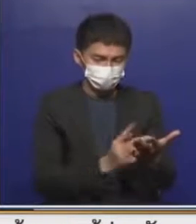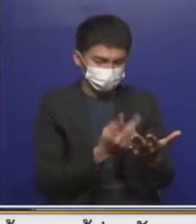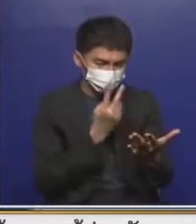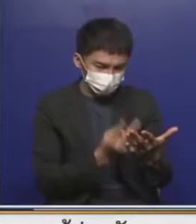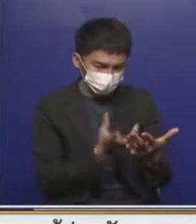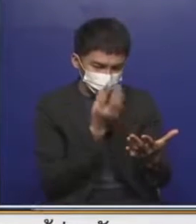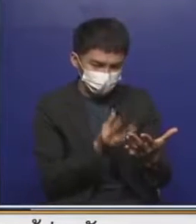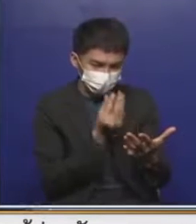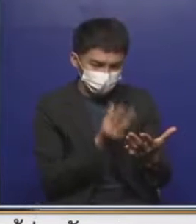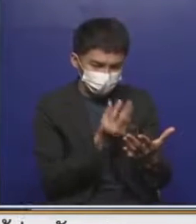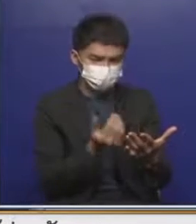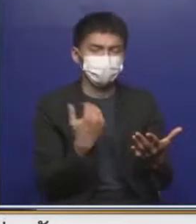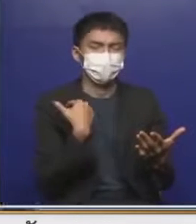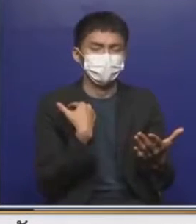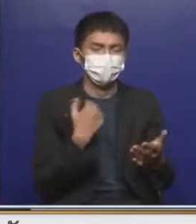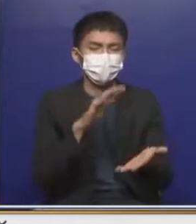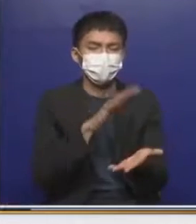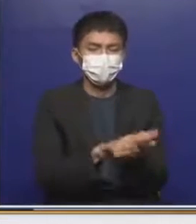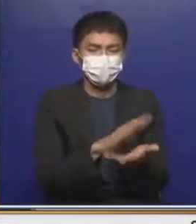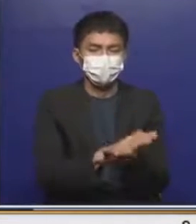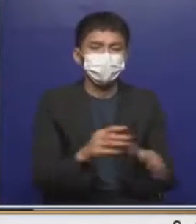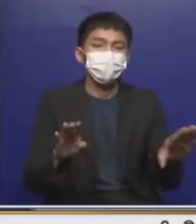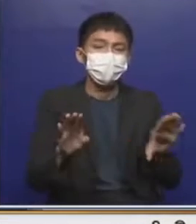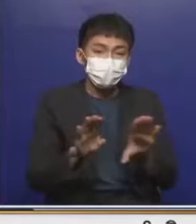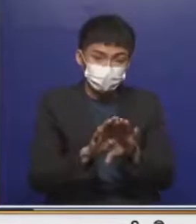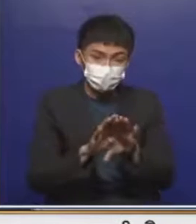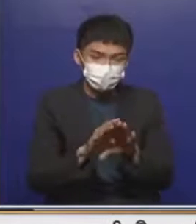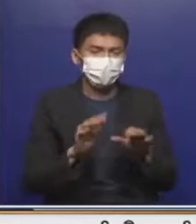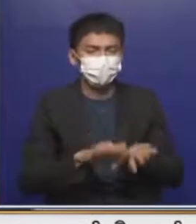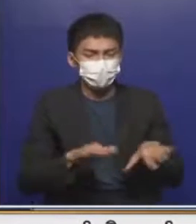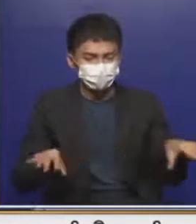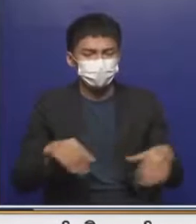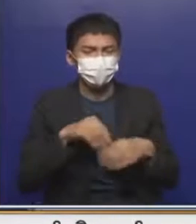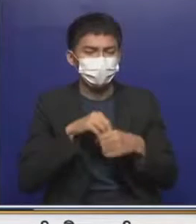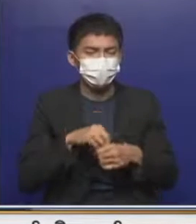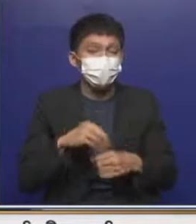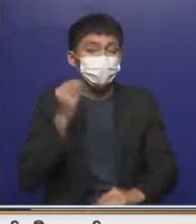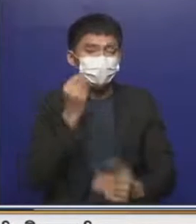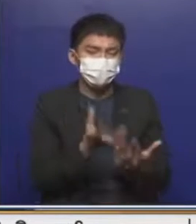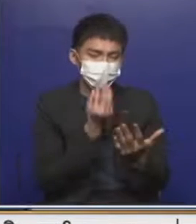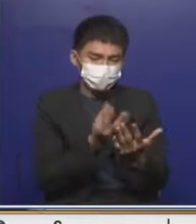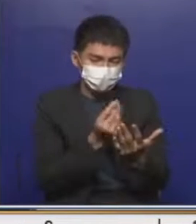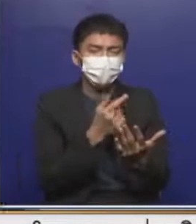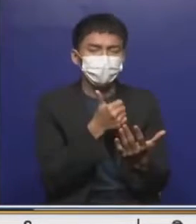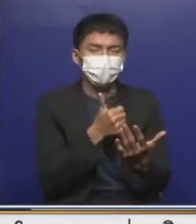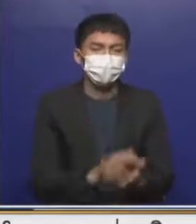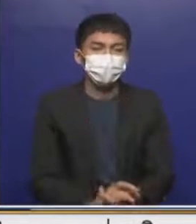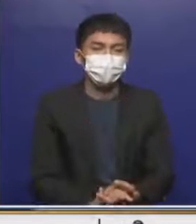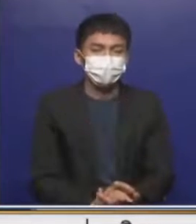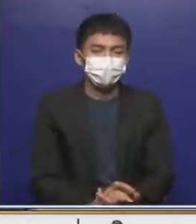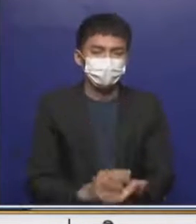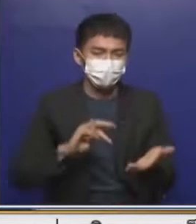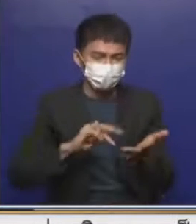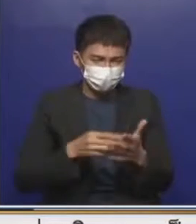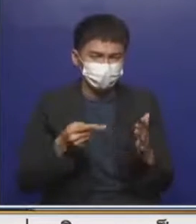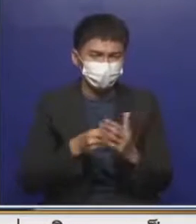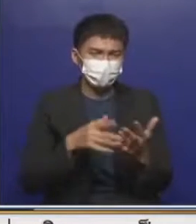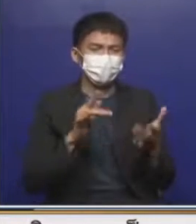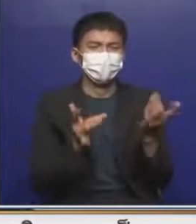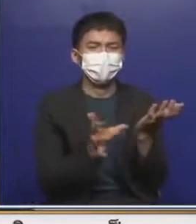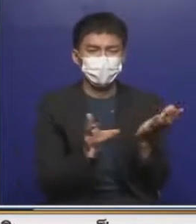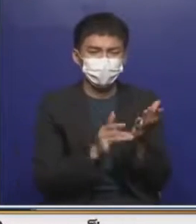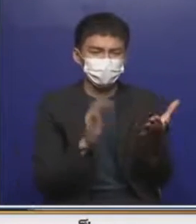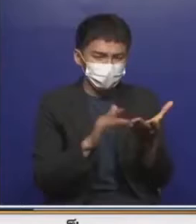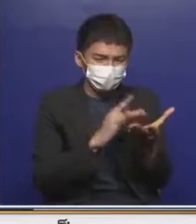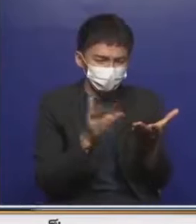สุดท้ายลเรียนตองถกปดเด็กเรีนออนไน์รัฐบาลก็รู้ดครัวาสื่อการเรยนรู้ออนไนของตัวเองมีคุณภาพต่ำยำแย่ขนาดไหน